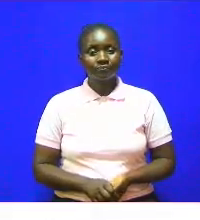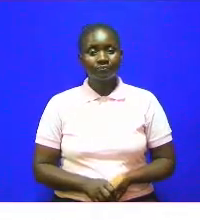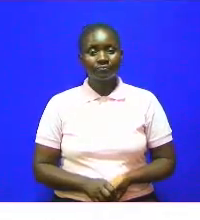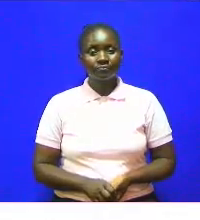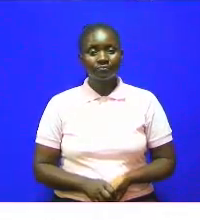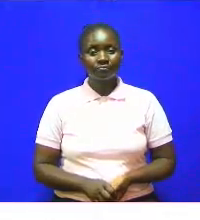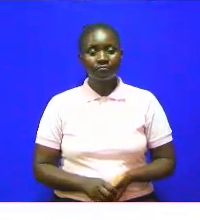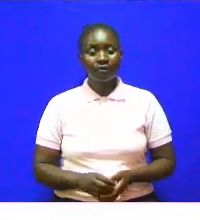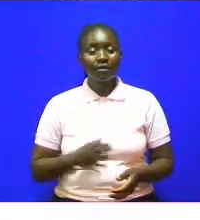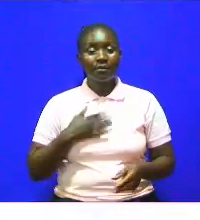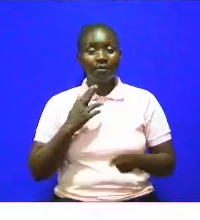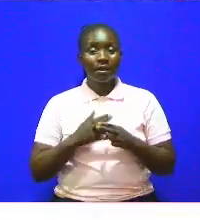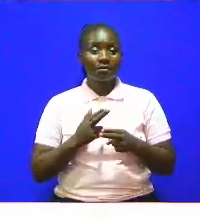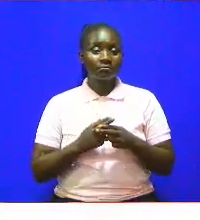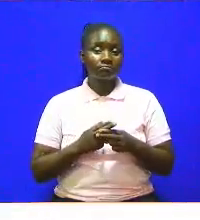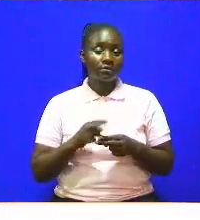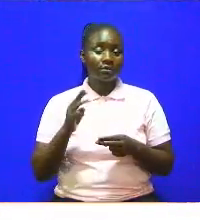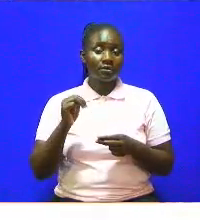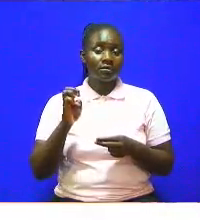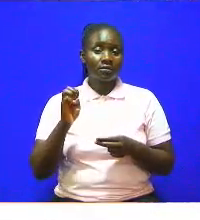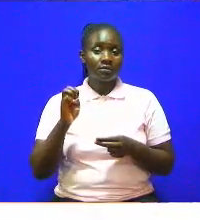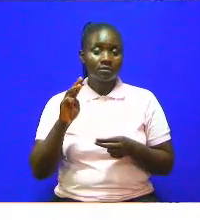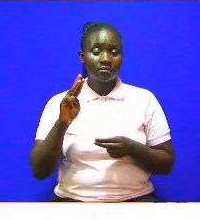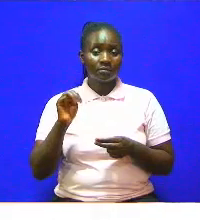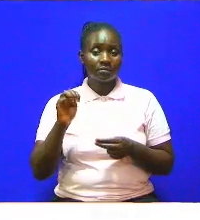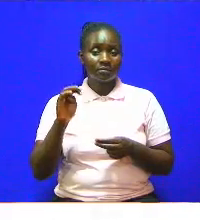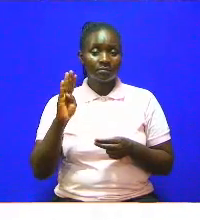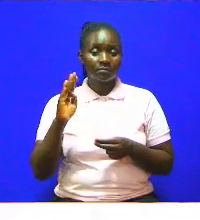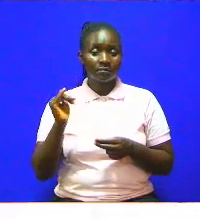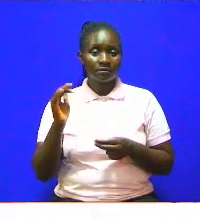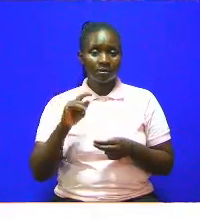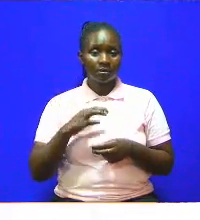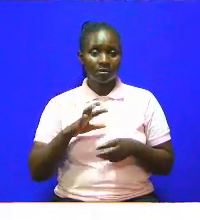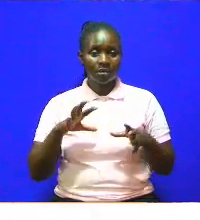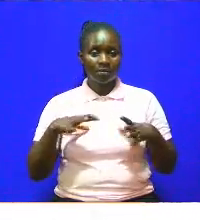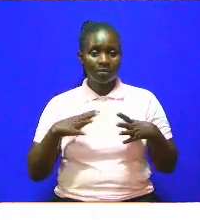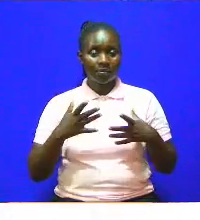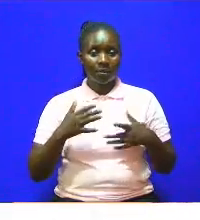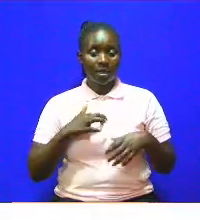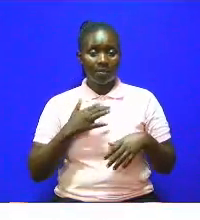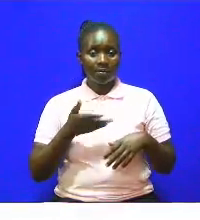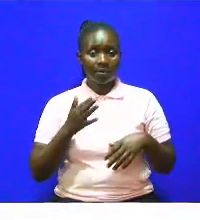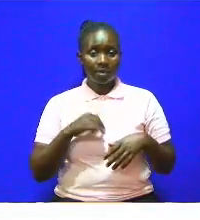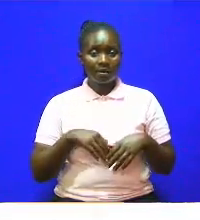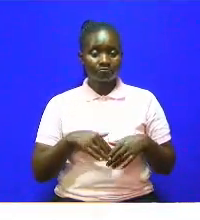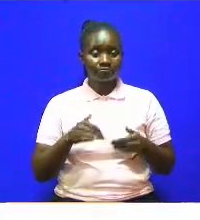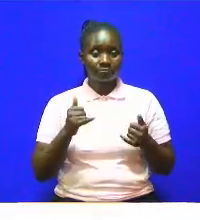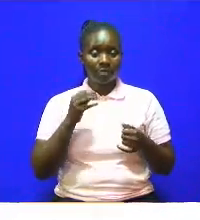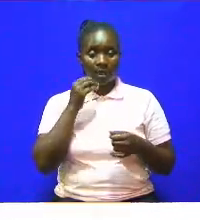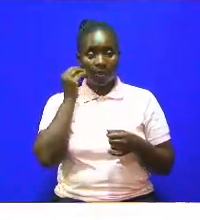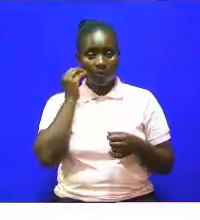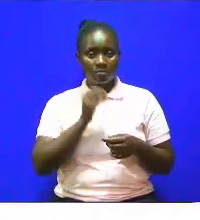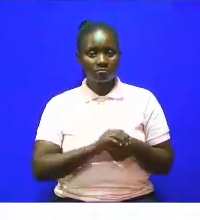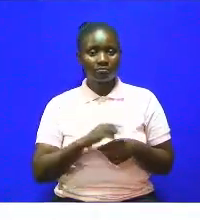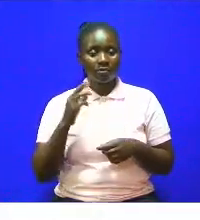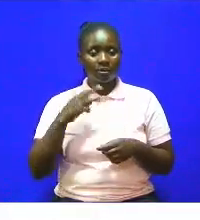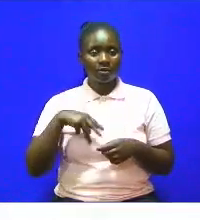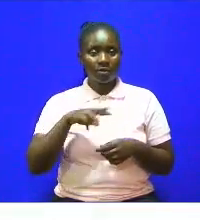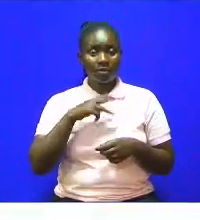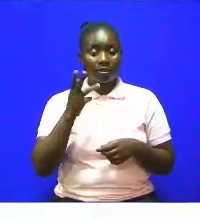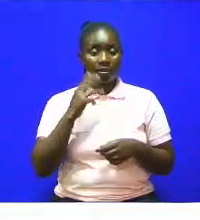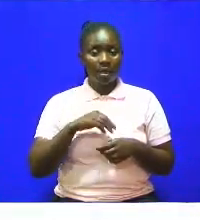kwa majina naitwa Francis Mwebi. Mimi hapa ni mwenyeji wa Egesa, hapa ndio nyumbani. Sisi stima